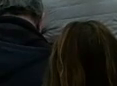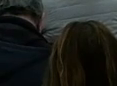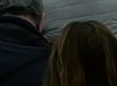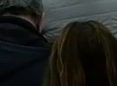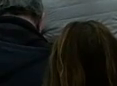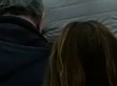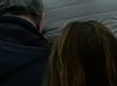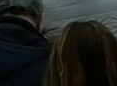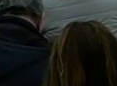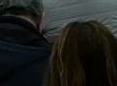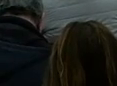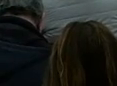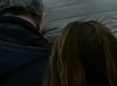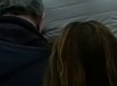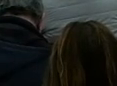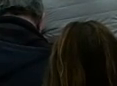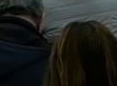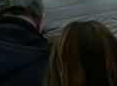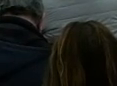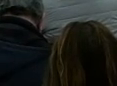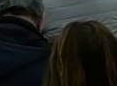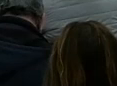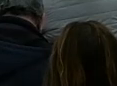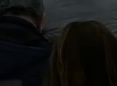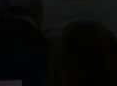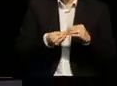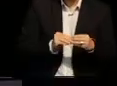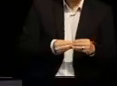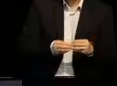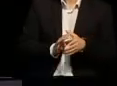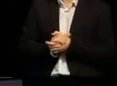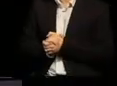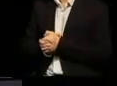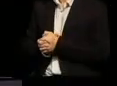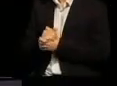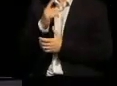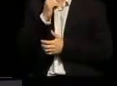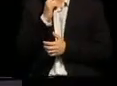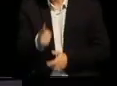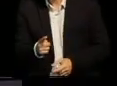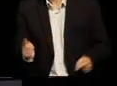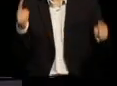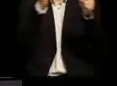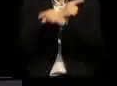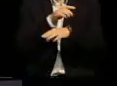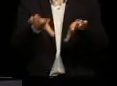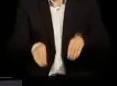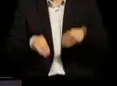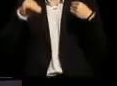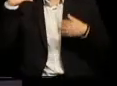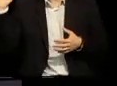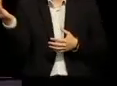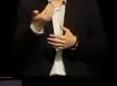vademecum Nel senso che ti dice il Come si fa No ma ti dice il il principio generale